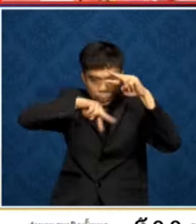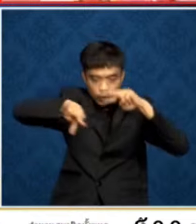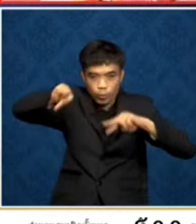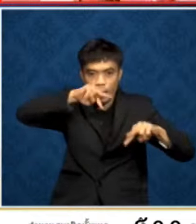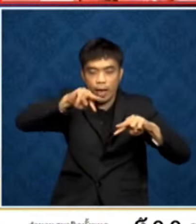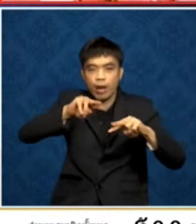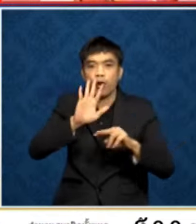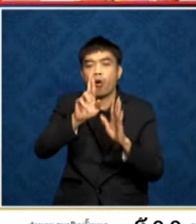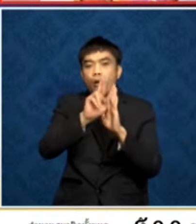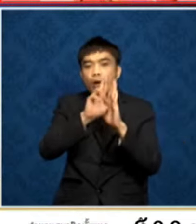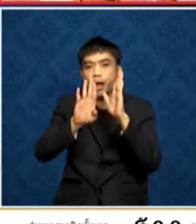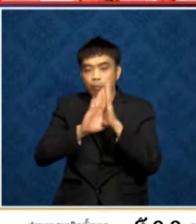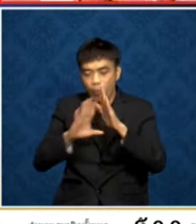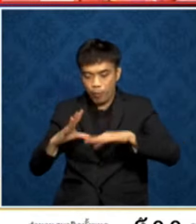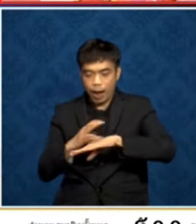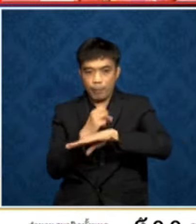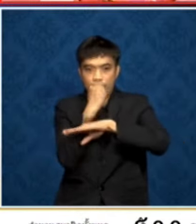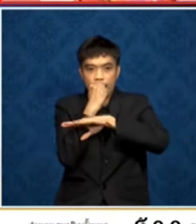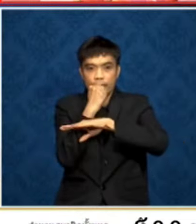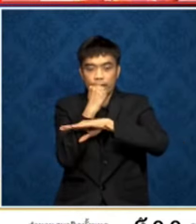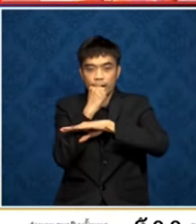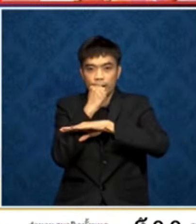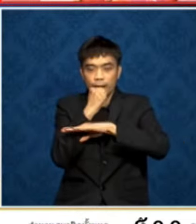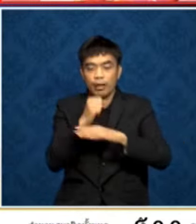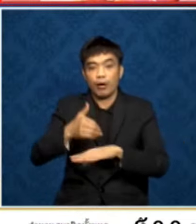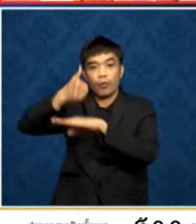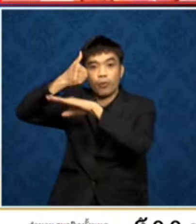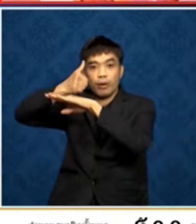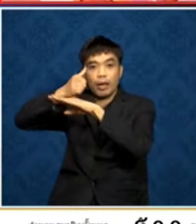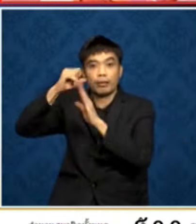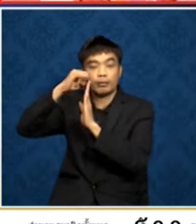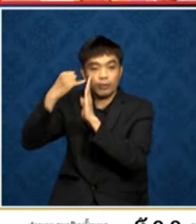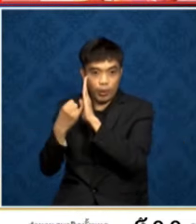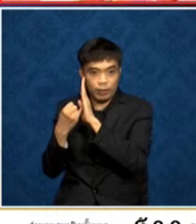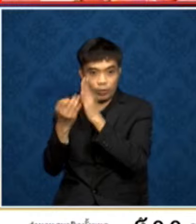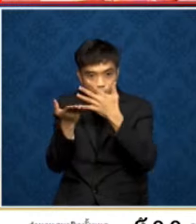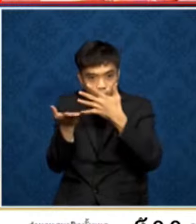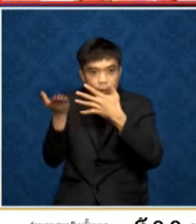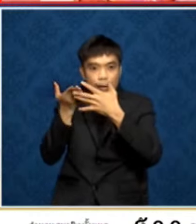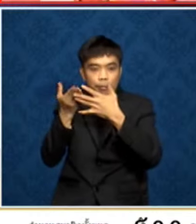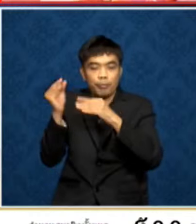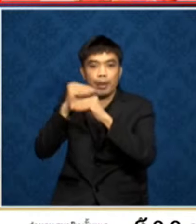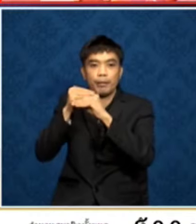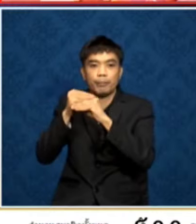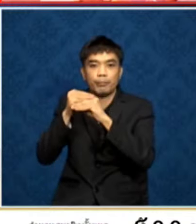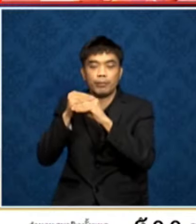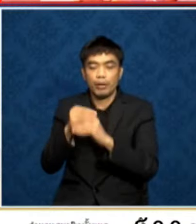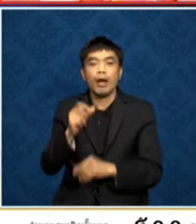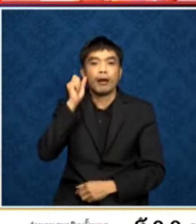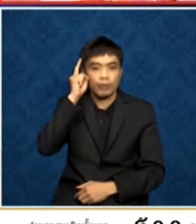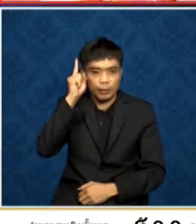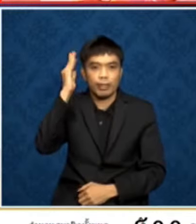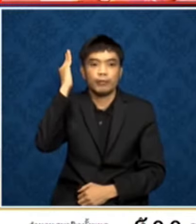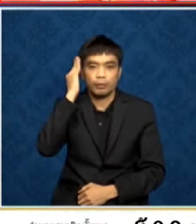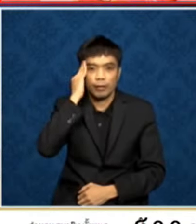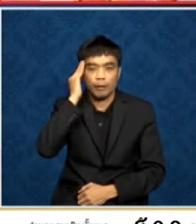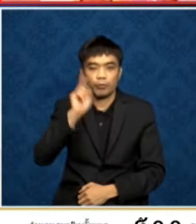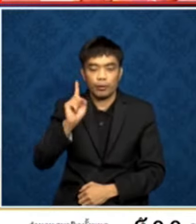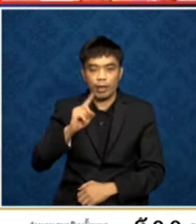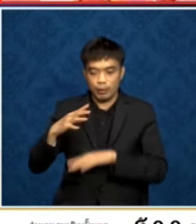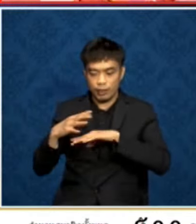ของระบบกระจายอำนาจยกระดับผู้ว่าราชการจังหวัดดิฉันทราบดีค่ะในกลไกของการสร้าง